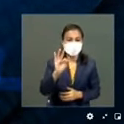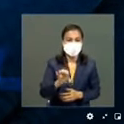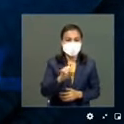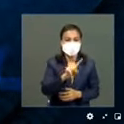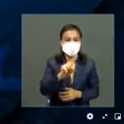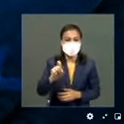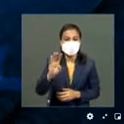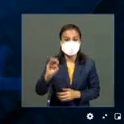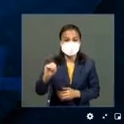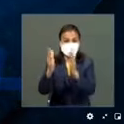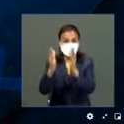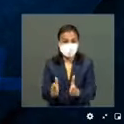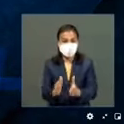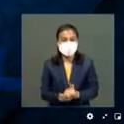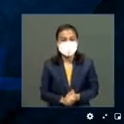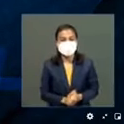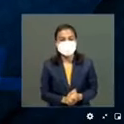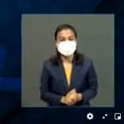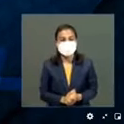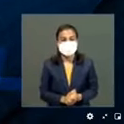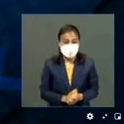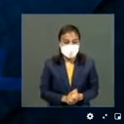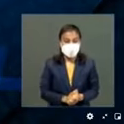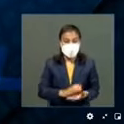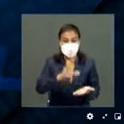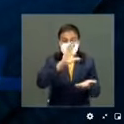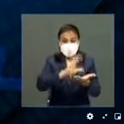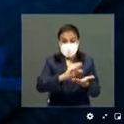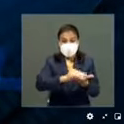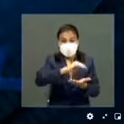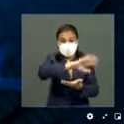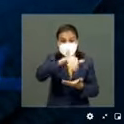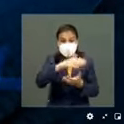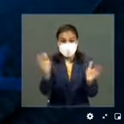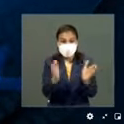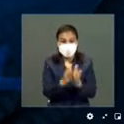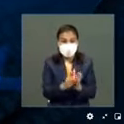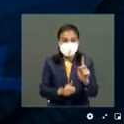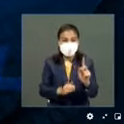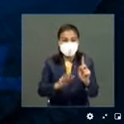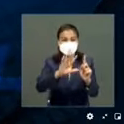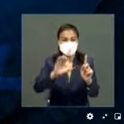649,140 รายนะคะทำให้ยอดยืนยันรวมทั้งสิ้นแล้วอยู่ที่